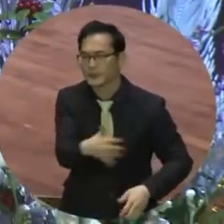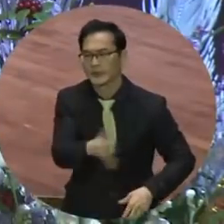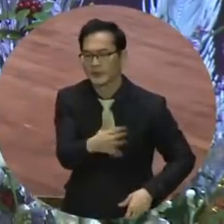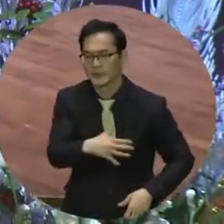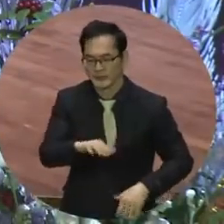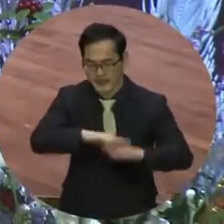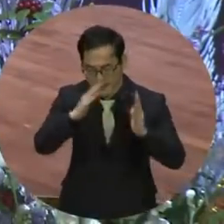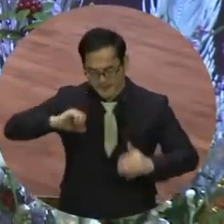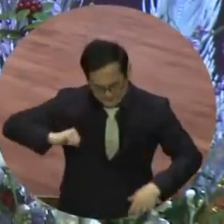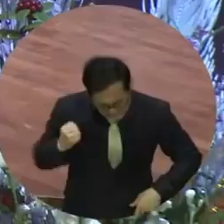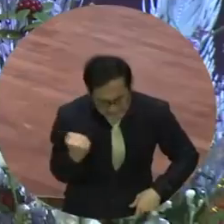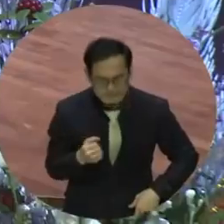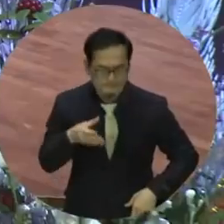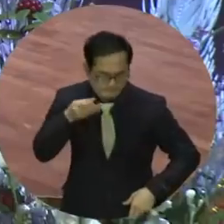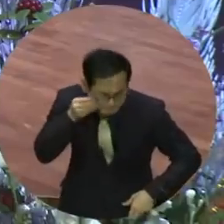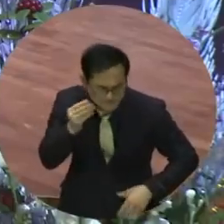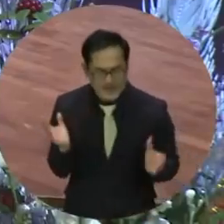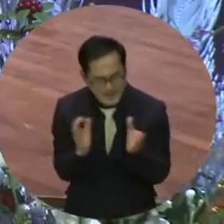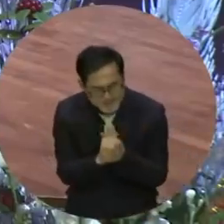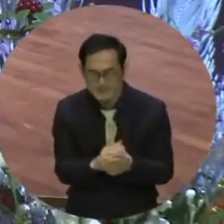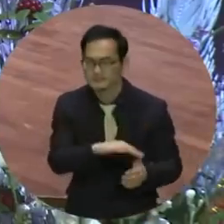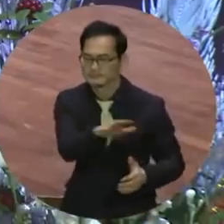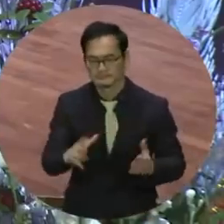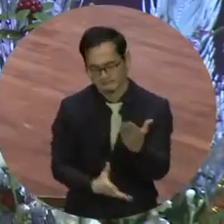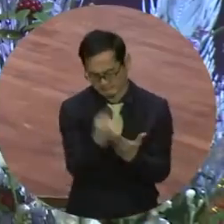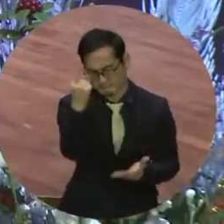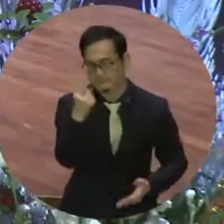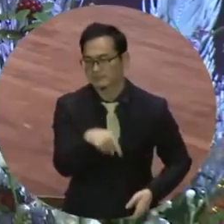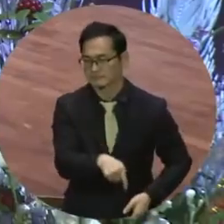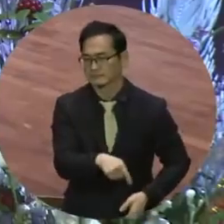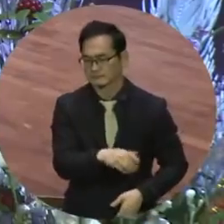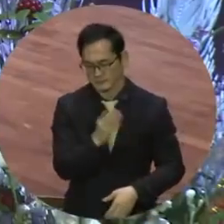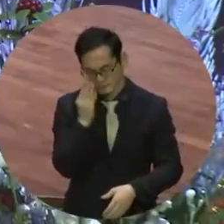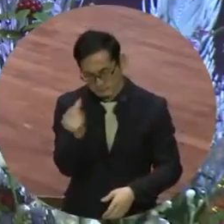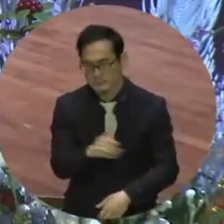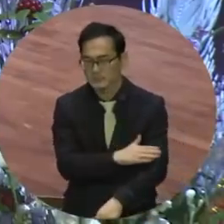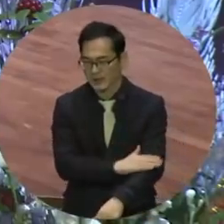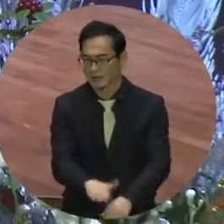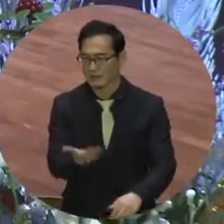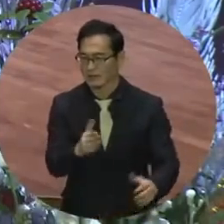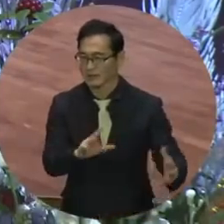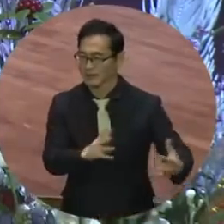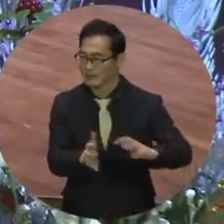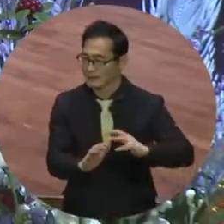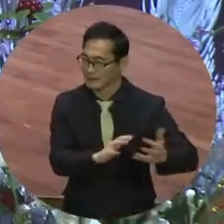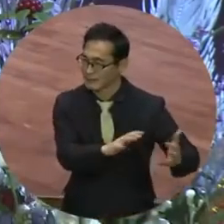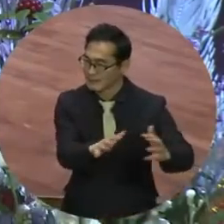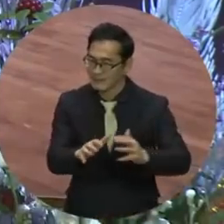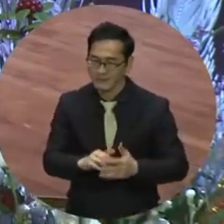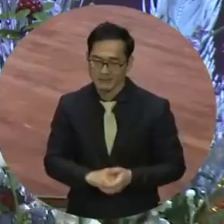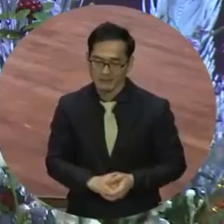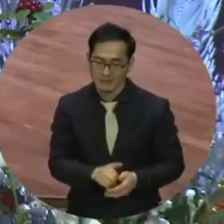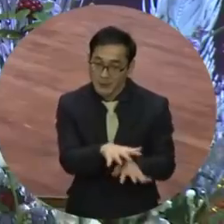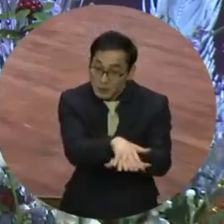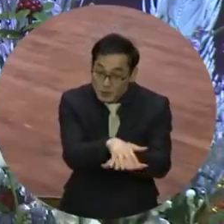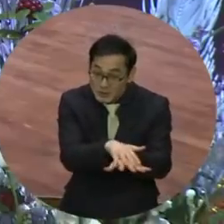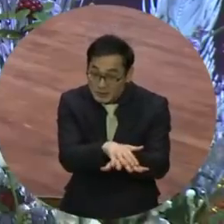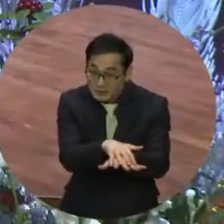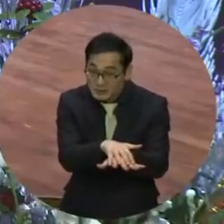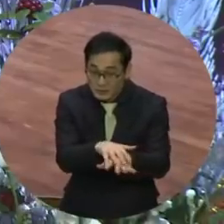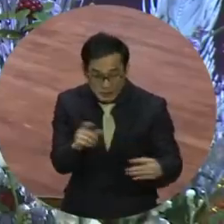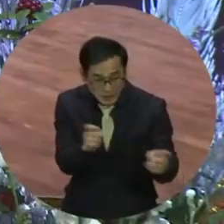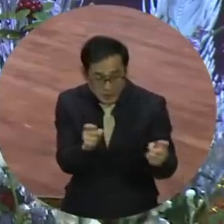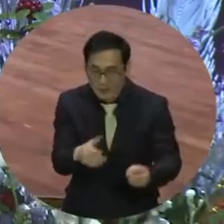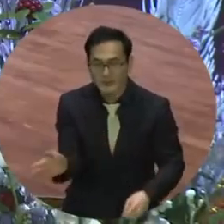흐름을 잡혀가지고 이제는 뭐 조용해요. 말이 없어요. 다 치유됐어요. 그 여러분